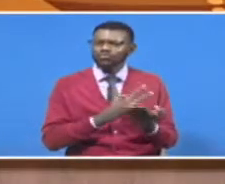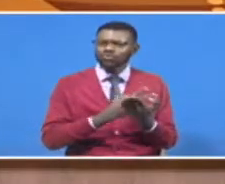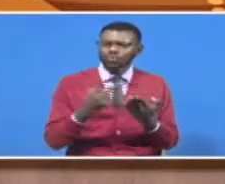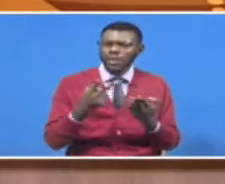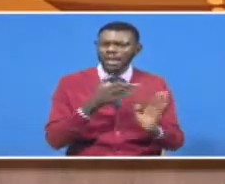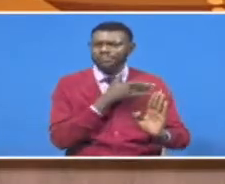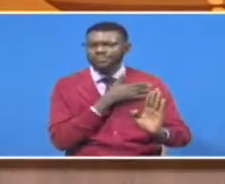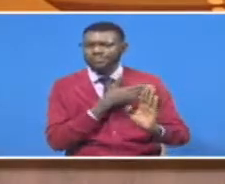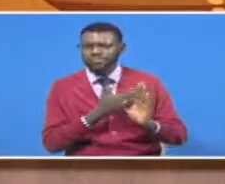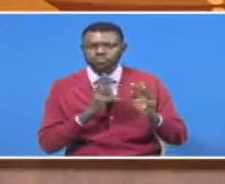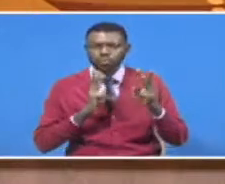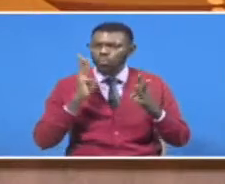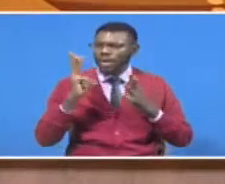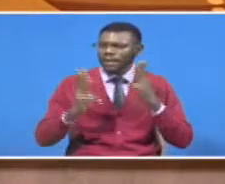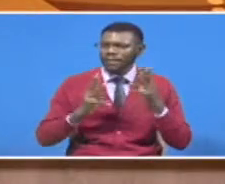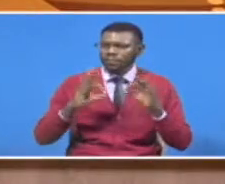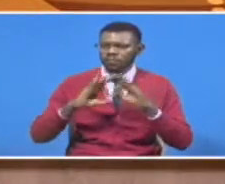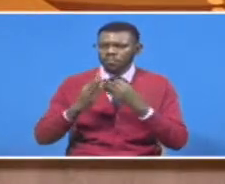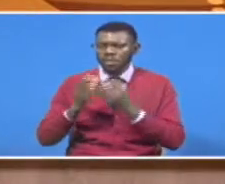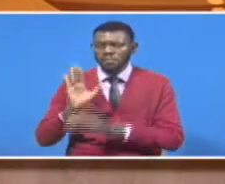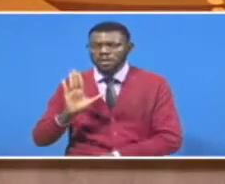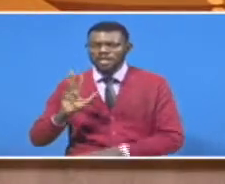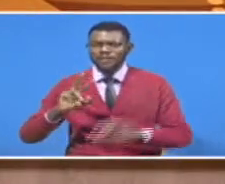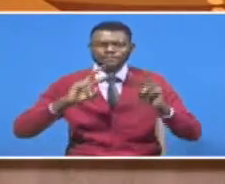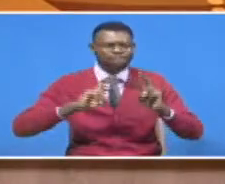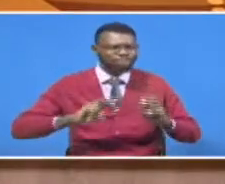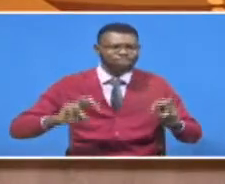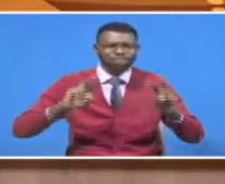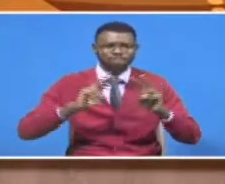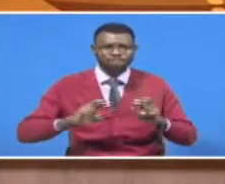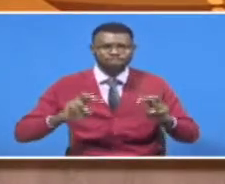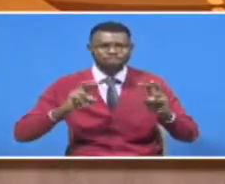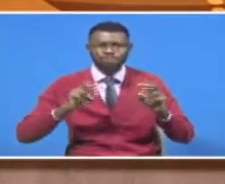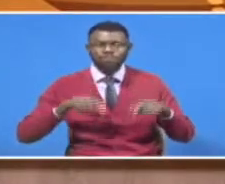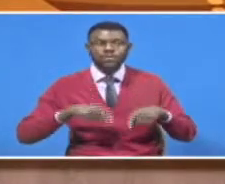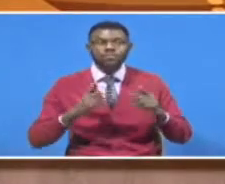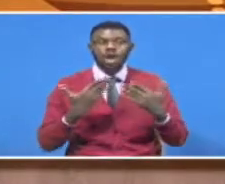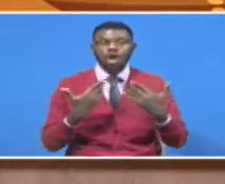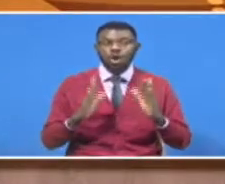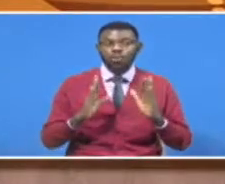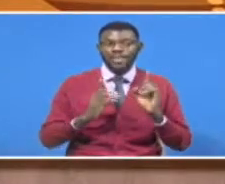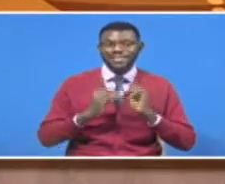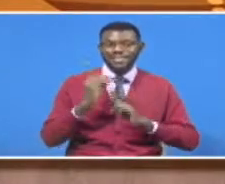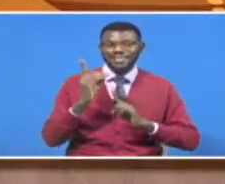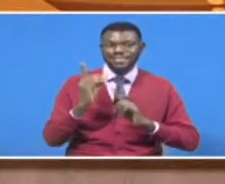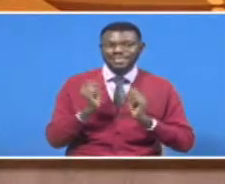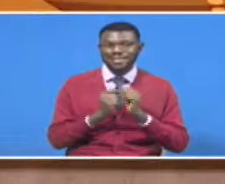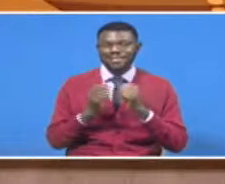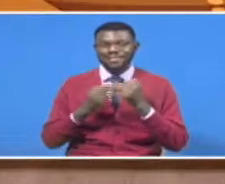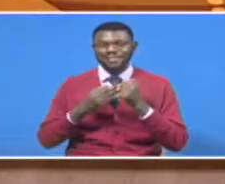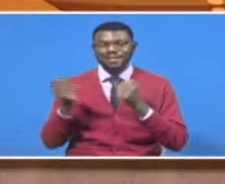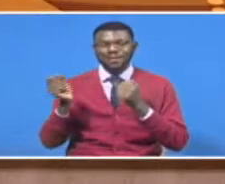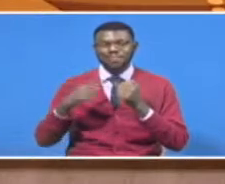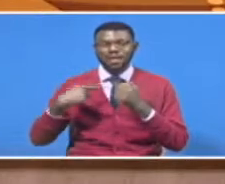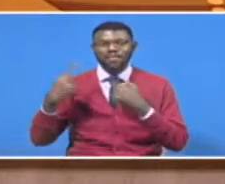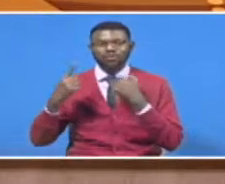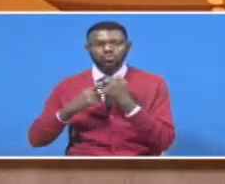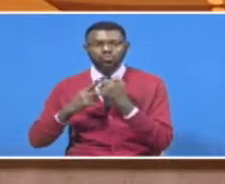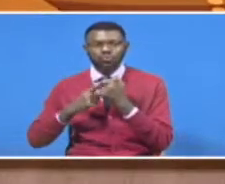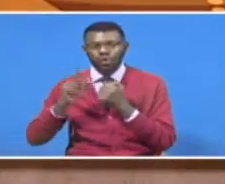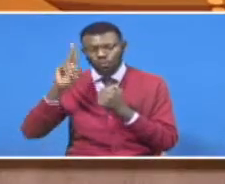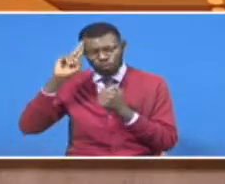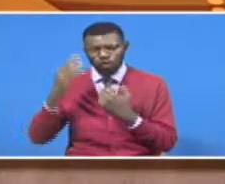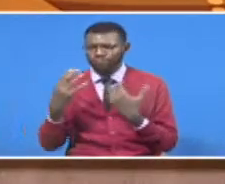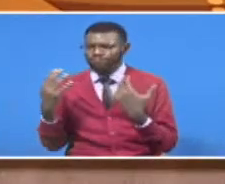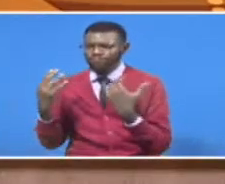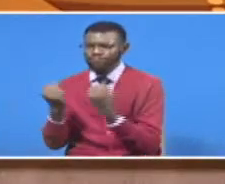za wasiwasi ambazo familia yake imekuwa ikimtafuta tangu alipotoweka tarehe 18 mwezi Juni. Polisi wametia mbaroni washukiwa